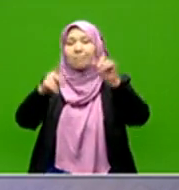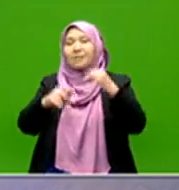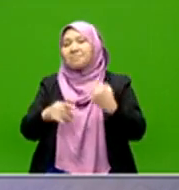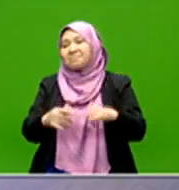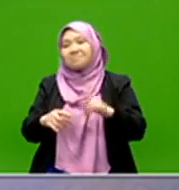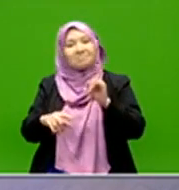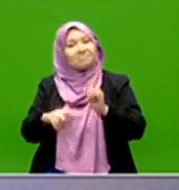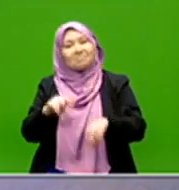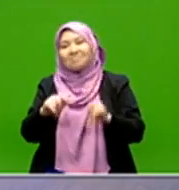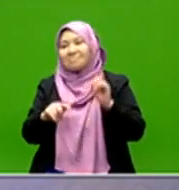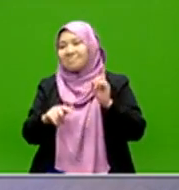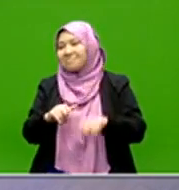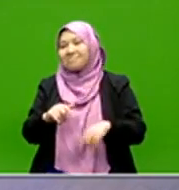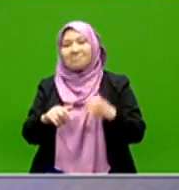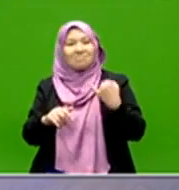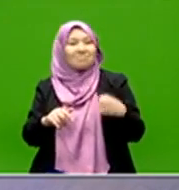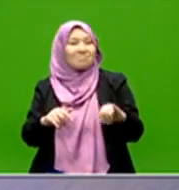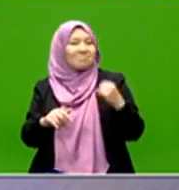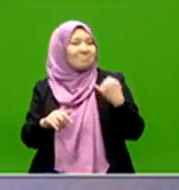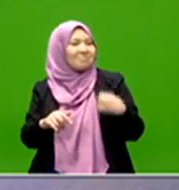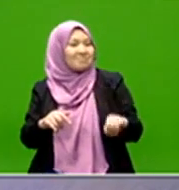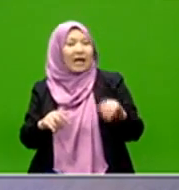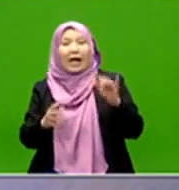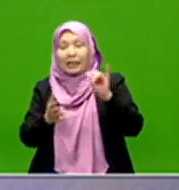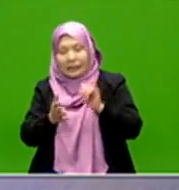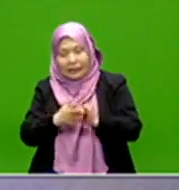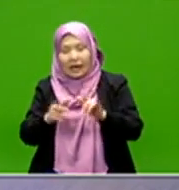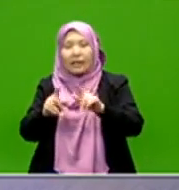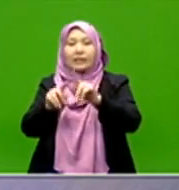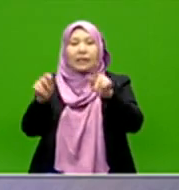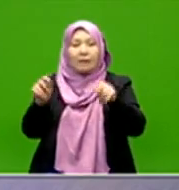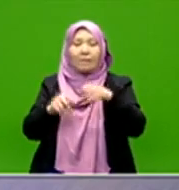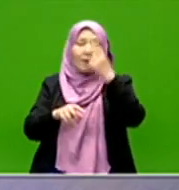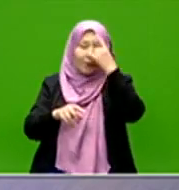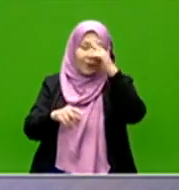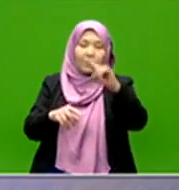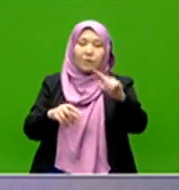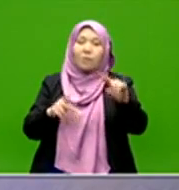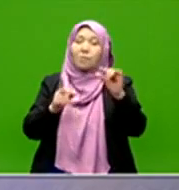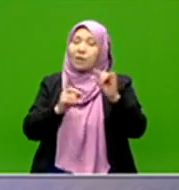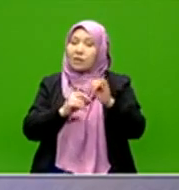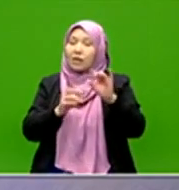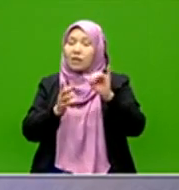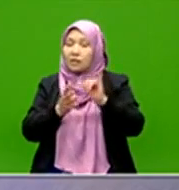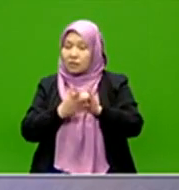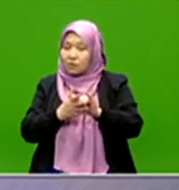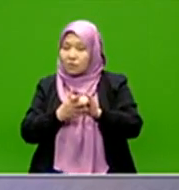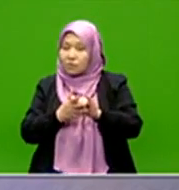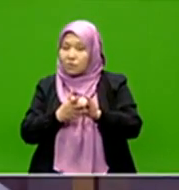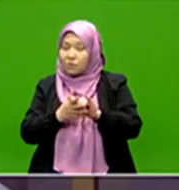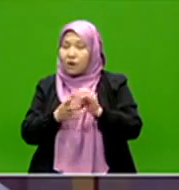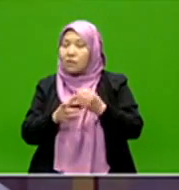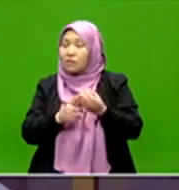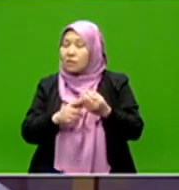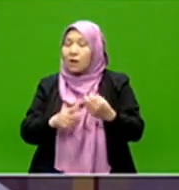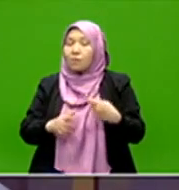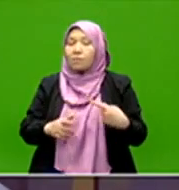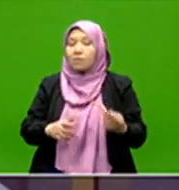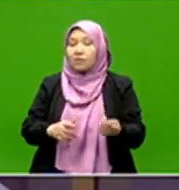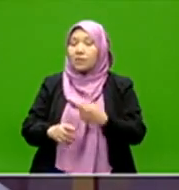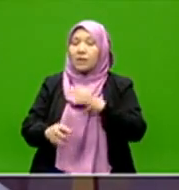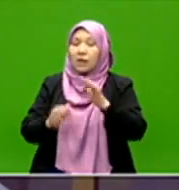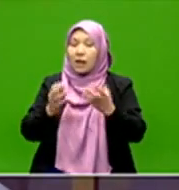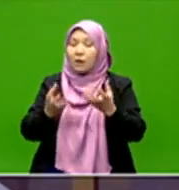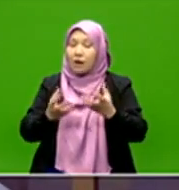ya. Hudaibiyah itulah, itu tempat kita apa istilahnya Ustaz, mabit itu ya, ataupun kita kalau nak